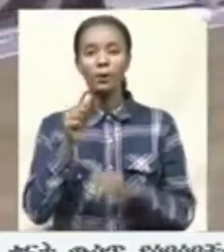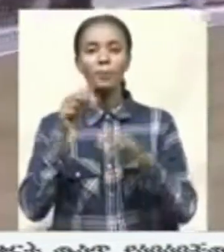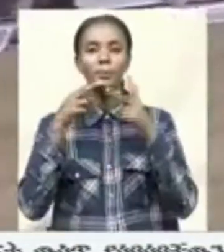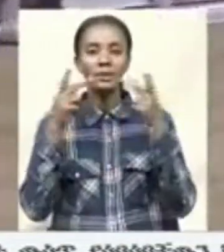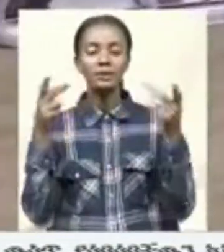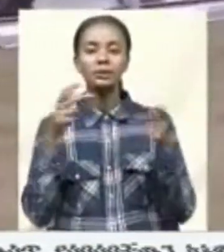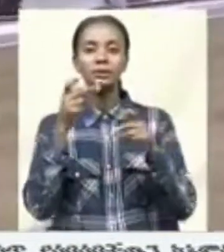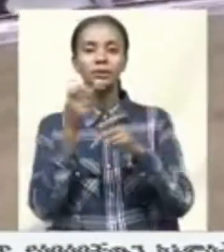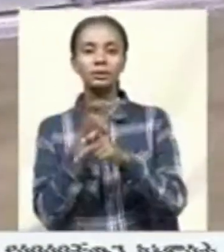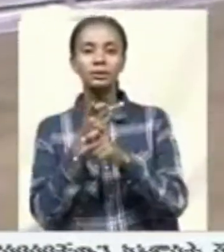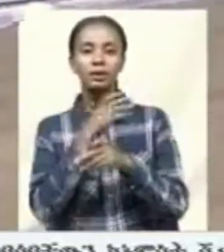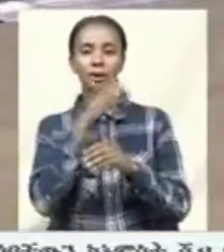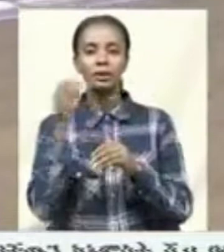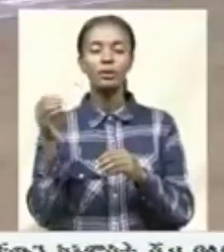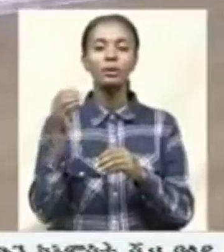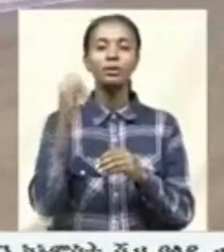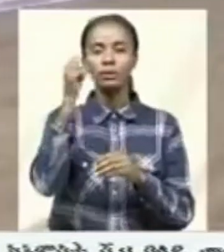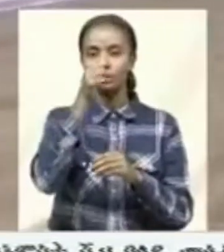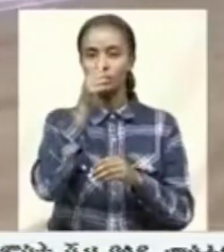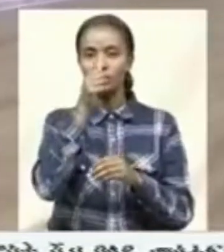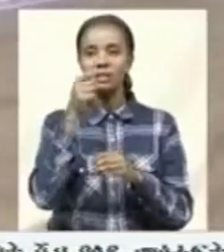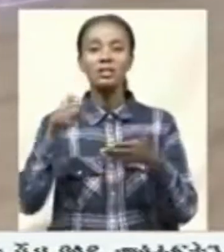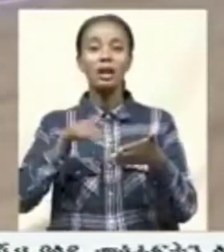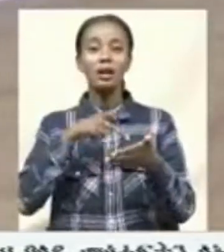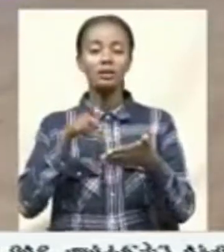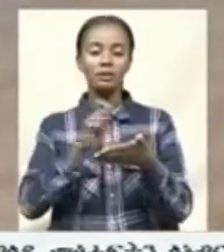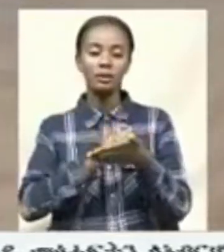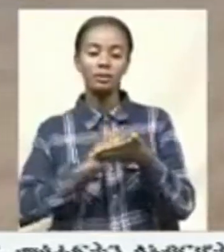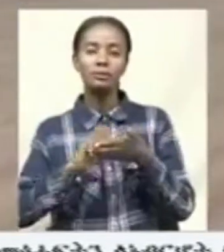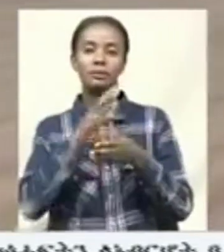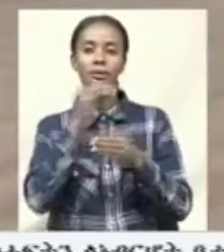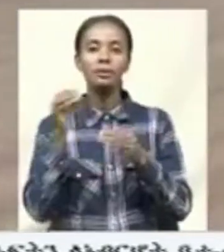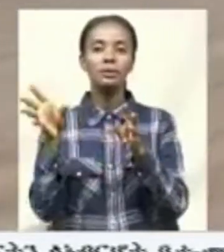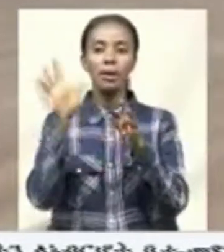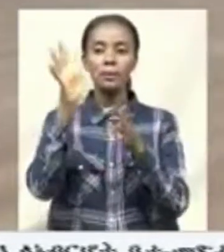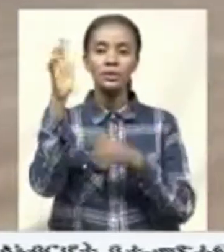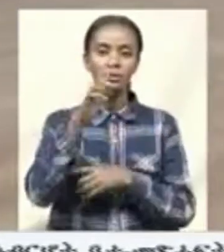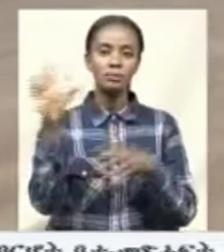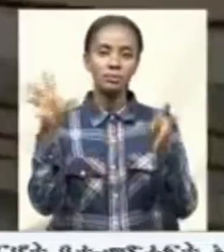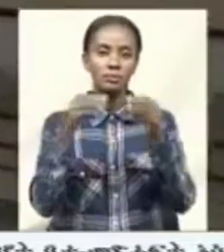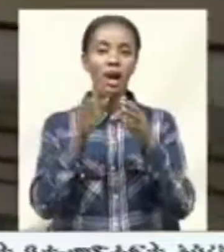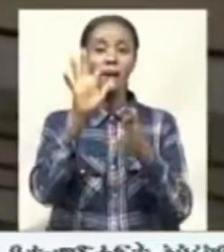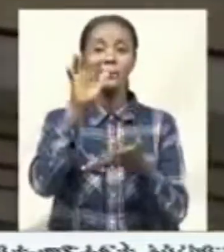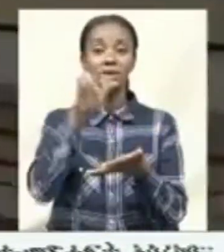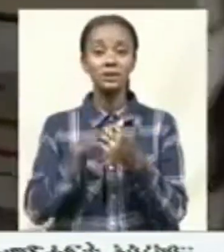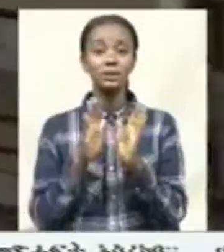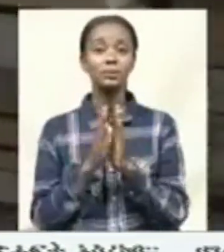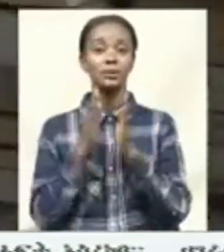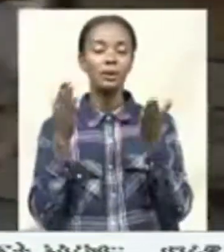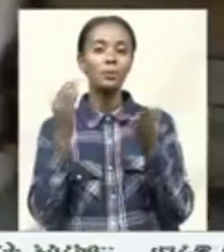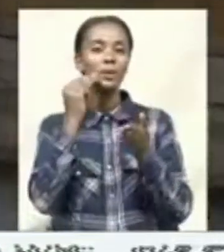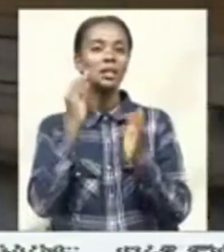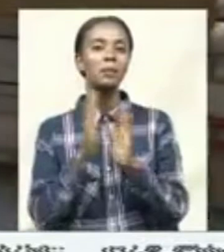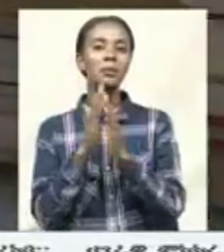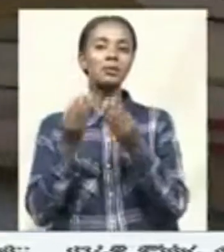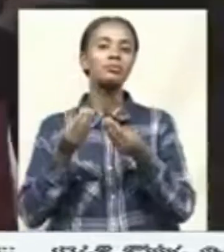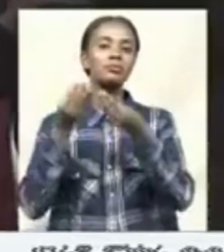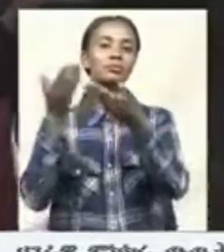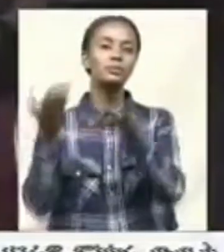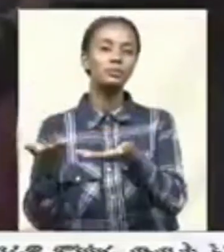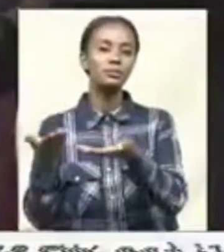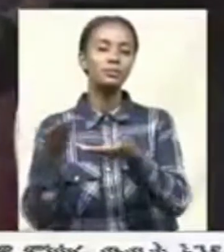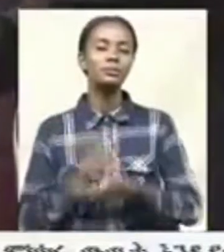ድርጅት በአንጋፋዎቹ የኢትዮጵያ ደራሲያን ማህበር ስም በአምስት ቀናት ውስጥ ያሰባሰባቸውን 5000 መጻሕፍትን ለቤተ መጻሕፍቱ